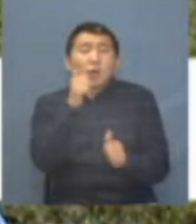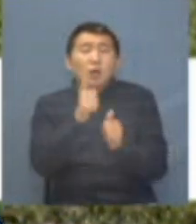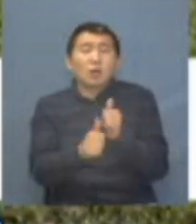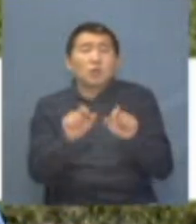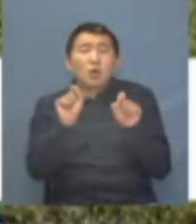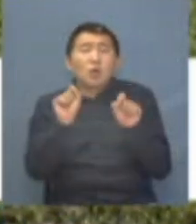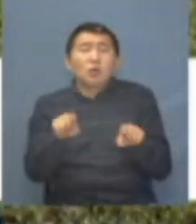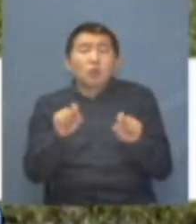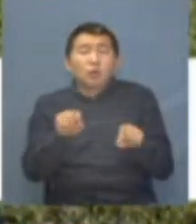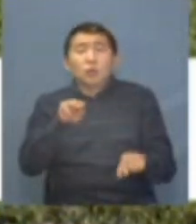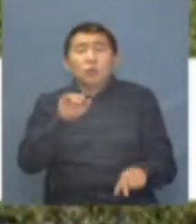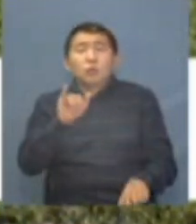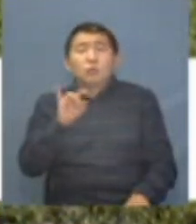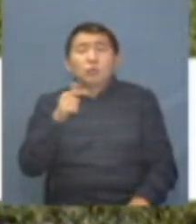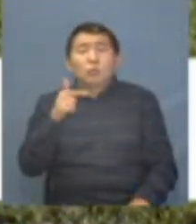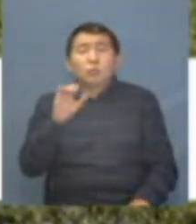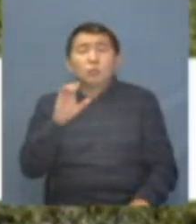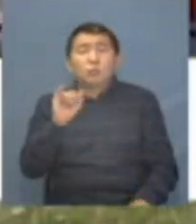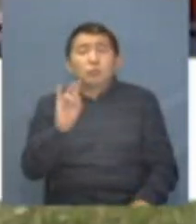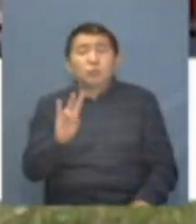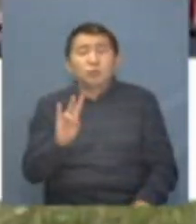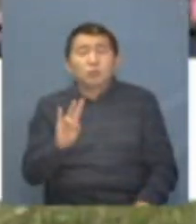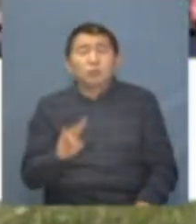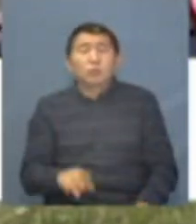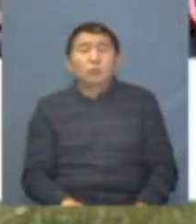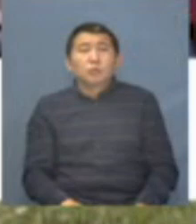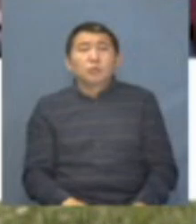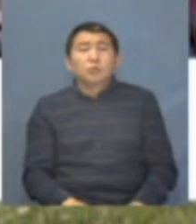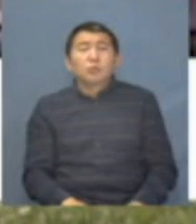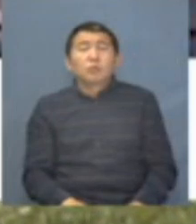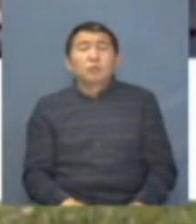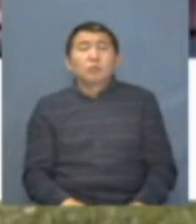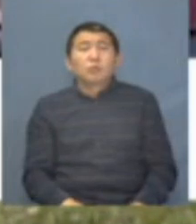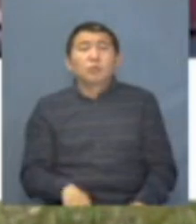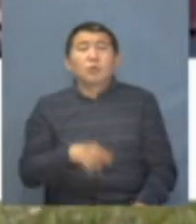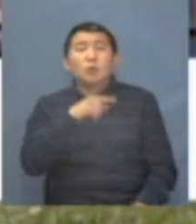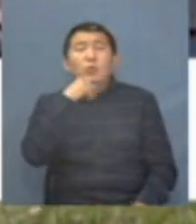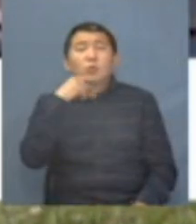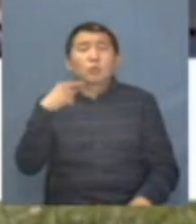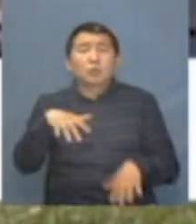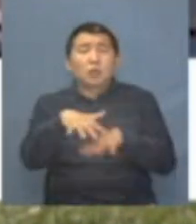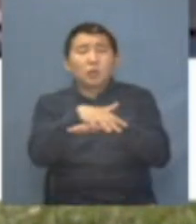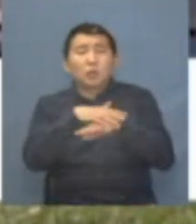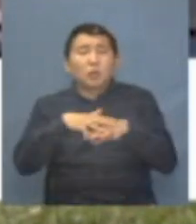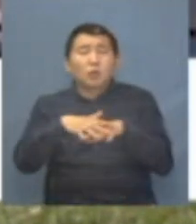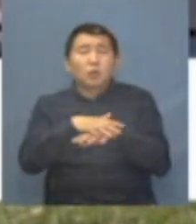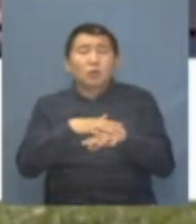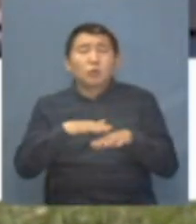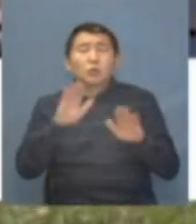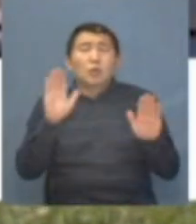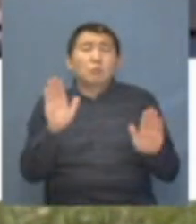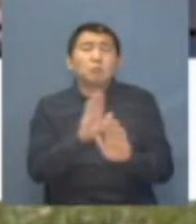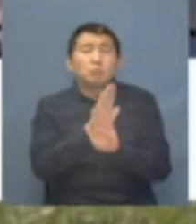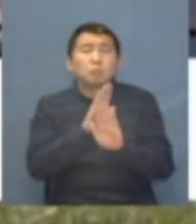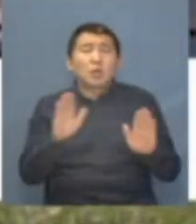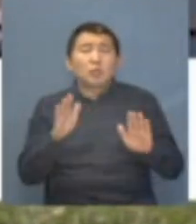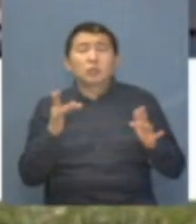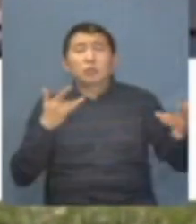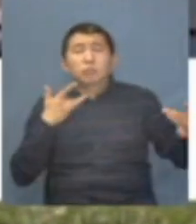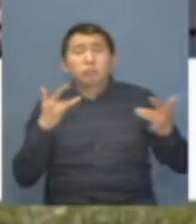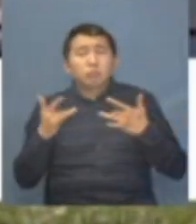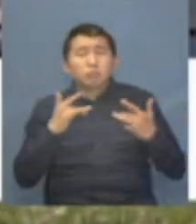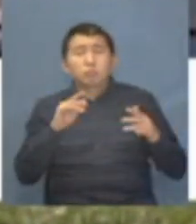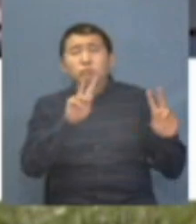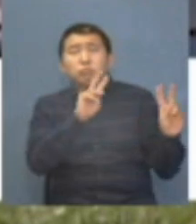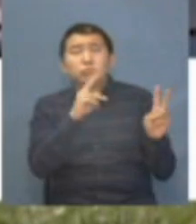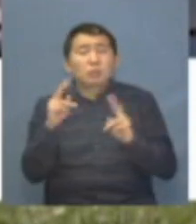Тургусун» мы здесь, и вот сейчас представляем ансамбль. Мы пропагандируем русское народное творчество, русские песни, пляски, танцы. Завтра